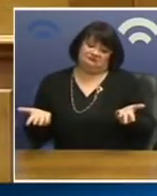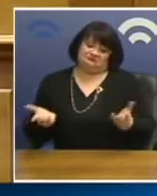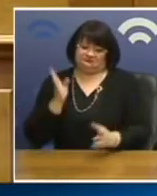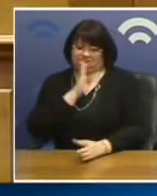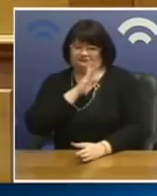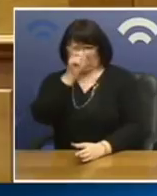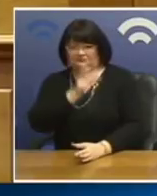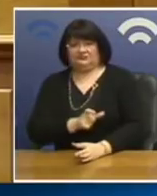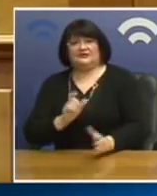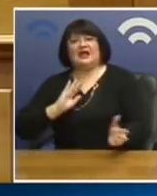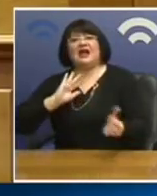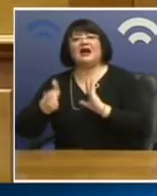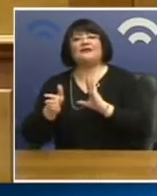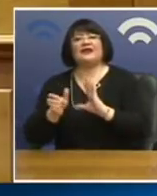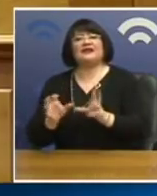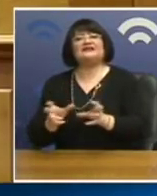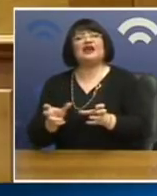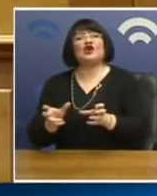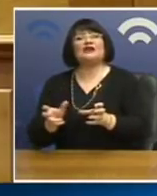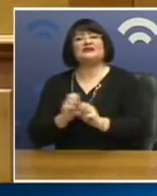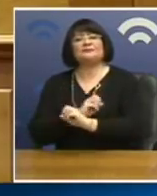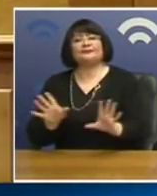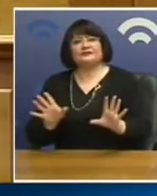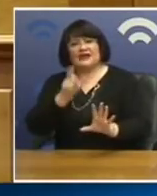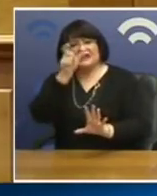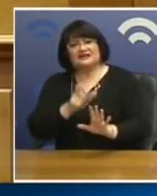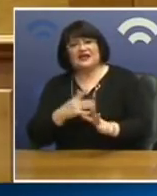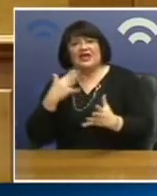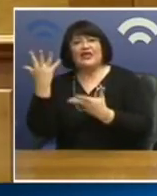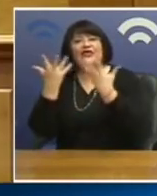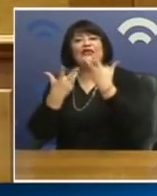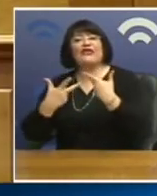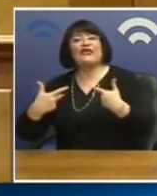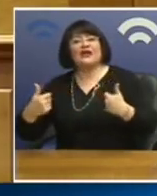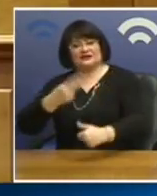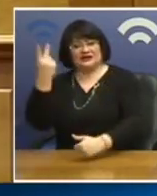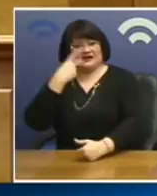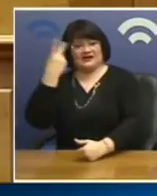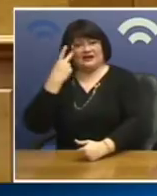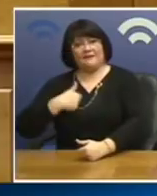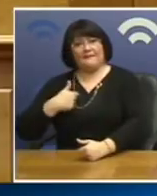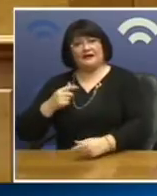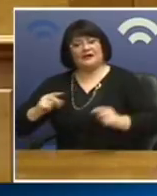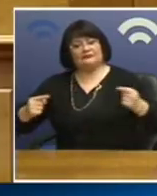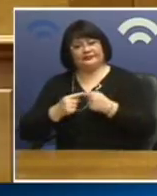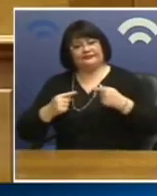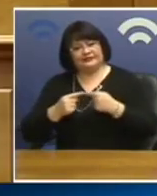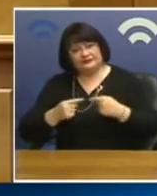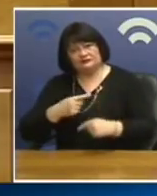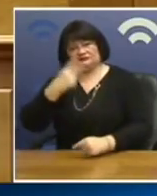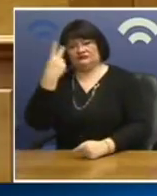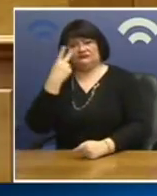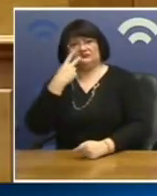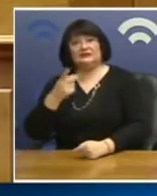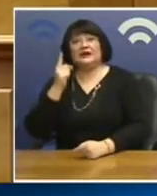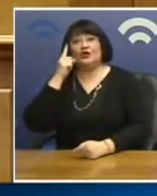σε ζωντανή μετάδοση, με θεατρινισμούς και με κατηγορίες στους αντιπάλους σας. Αυτό που νομίζω δεν